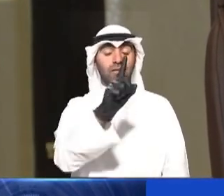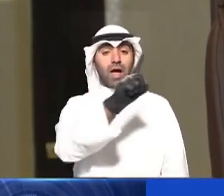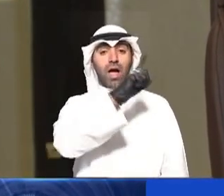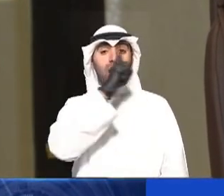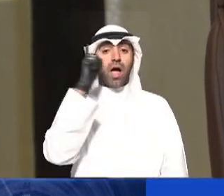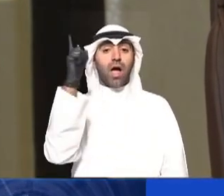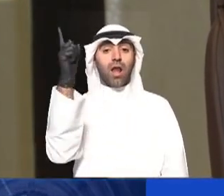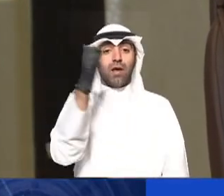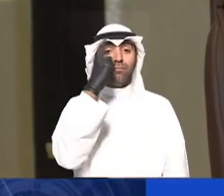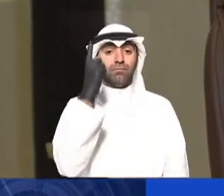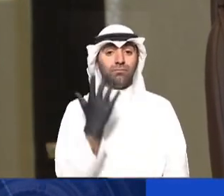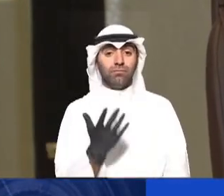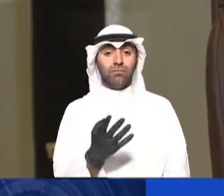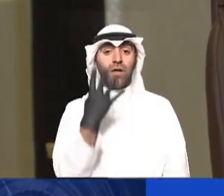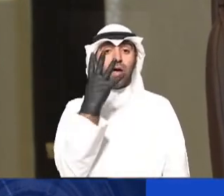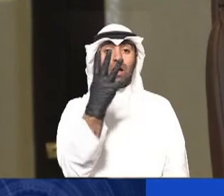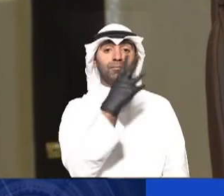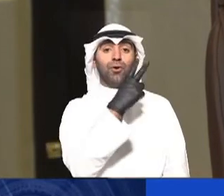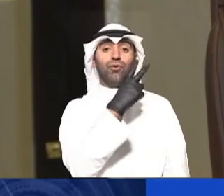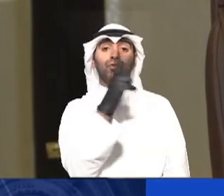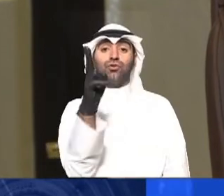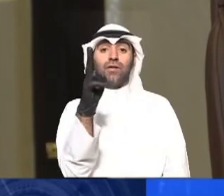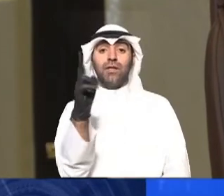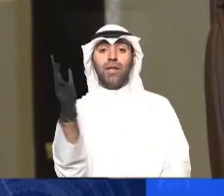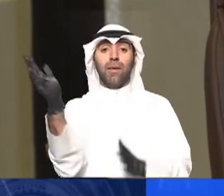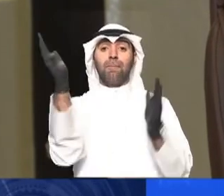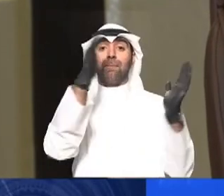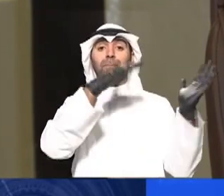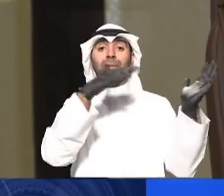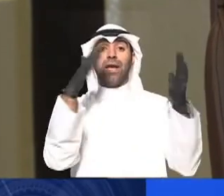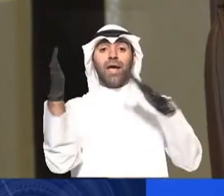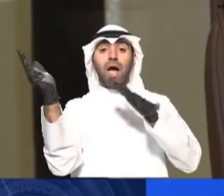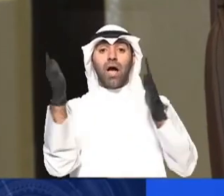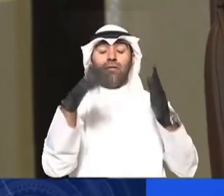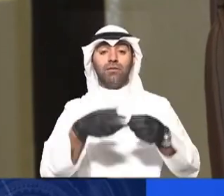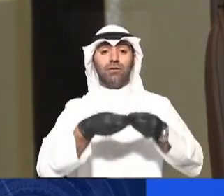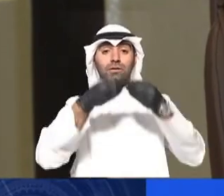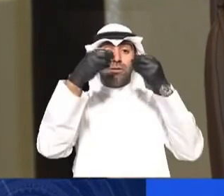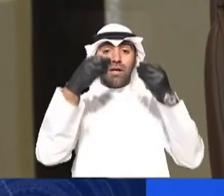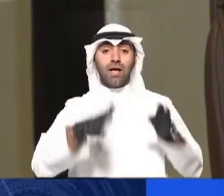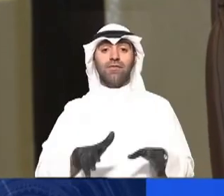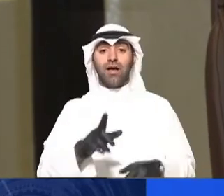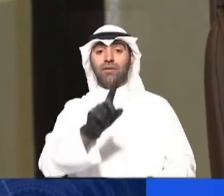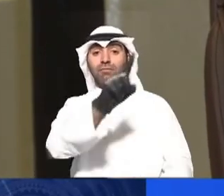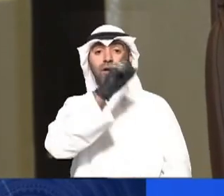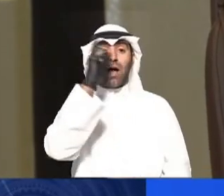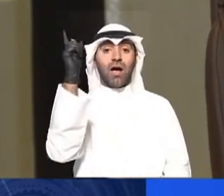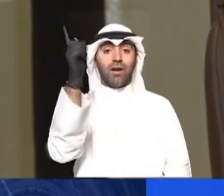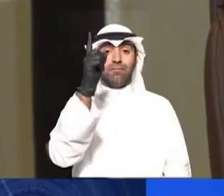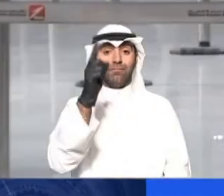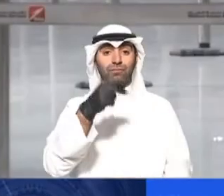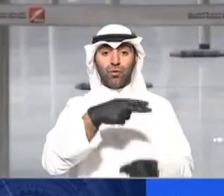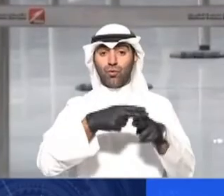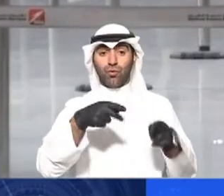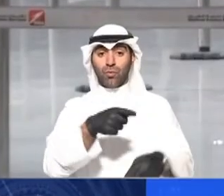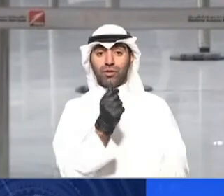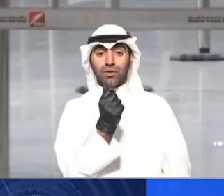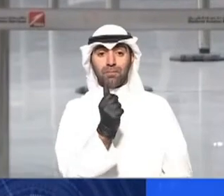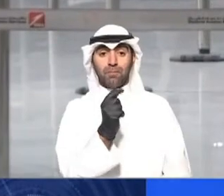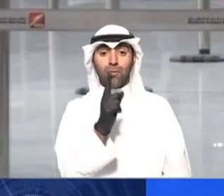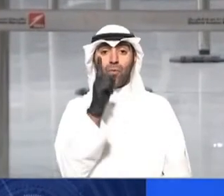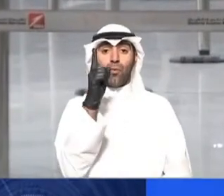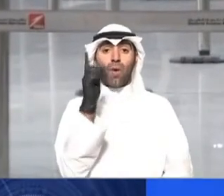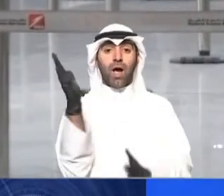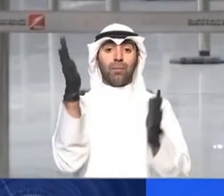وصلت الخسائر 24 مليار دولار أمريكي. نصيب الكويت منها 1.6 مليار.